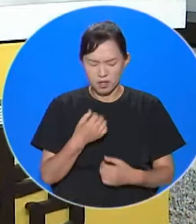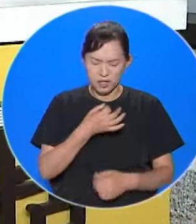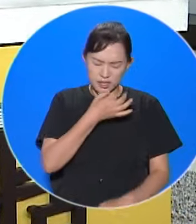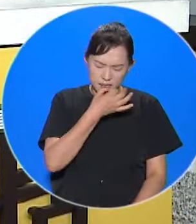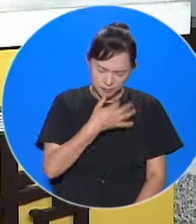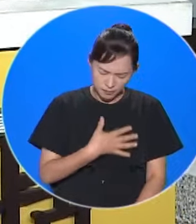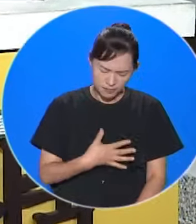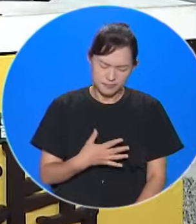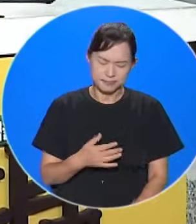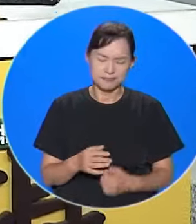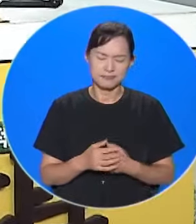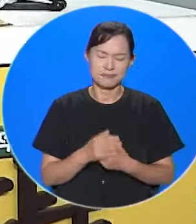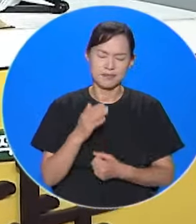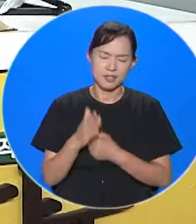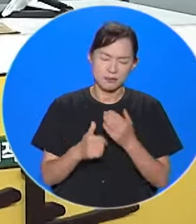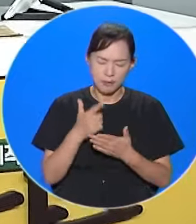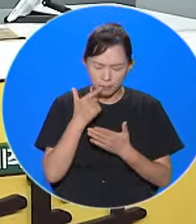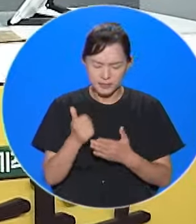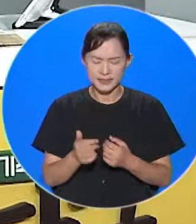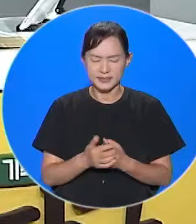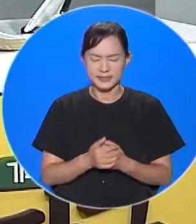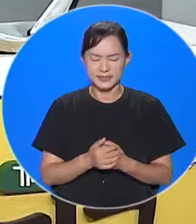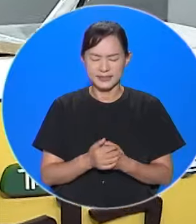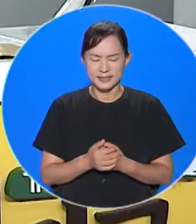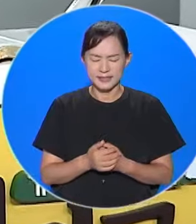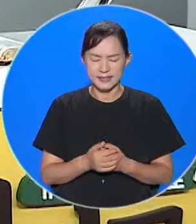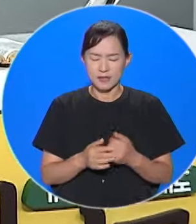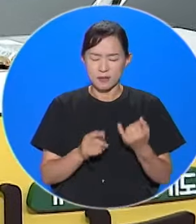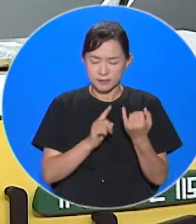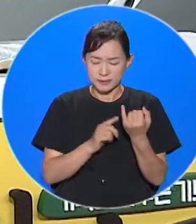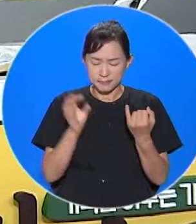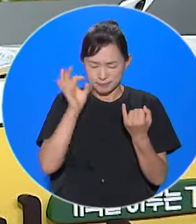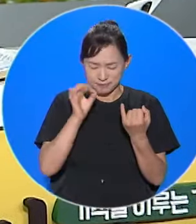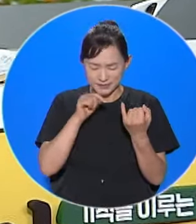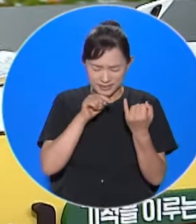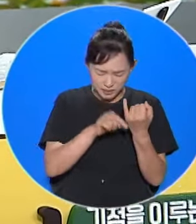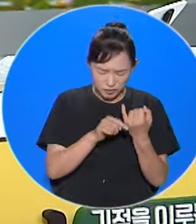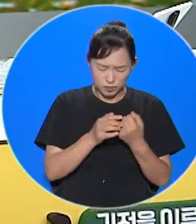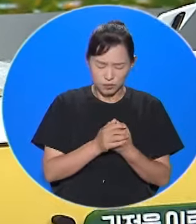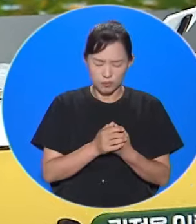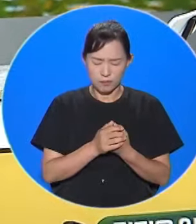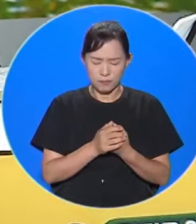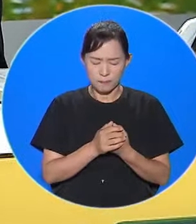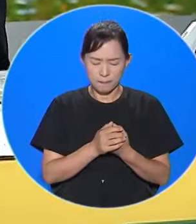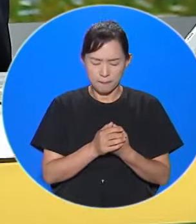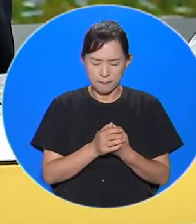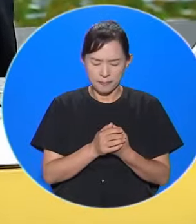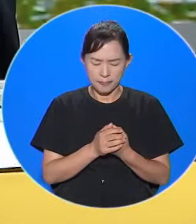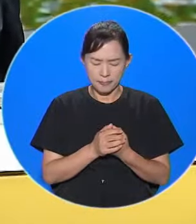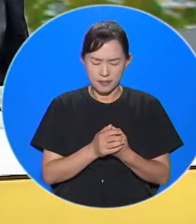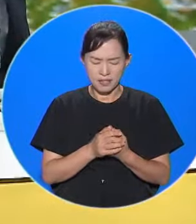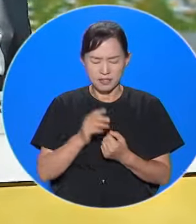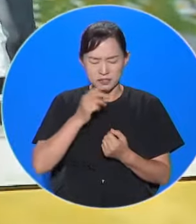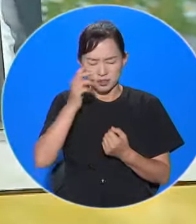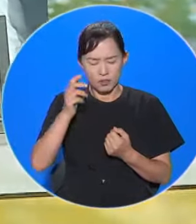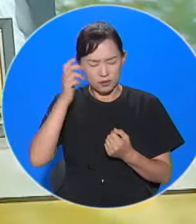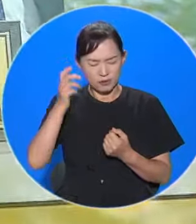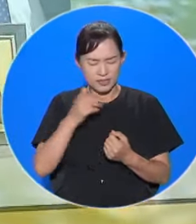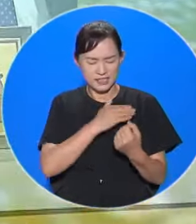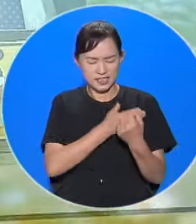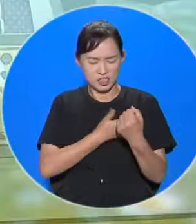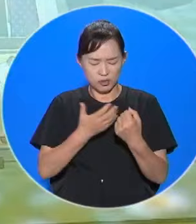듭니다. 하나님 아버지 우리 권사님 가운데 찾아가 주셔서 무엇보다도 우리 권사님에게 성령의